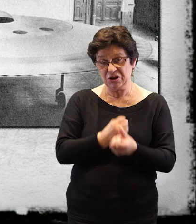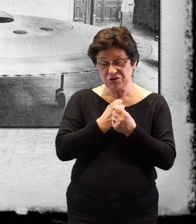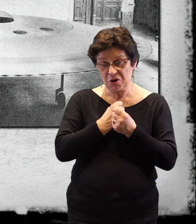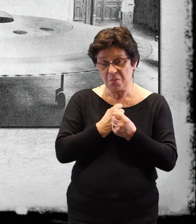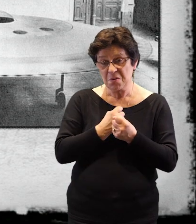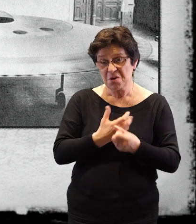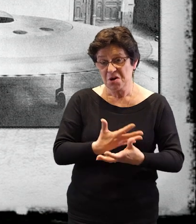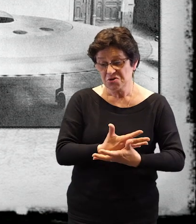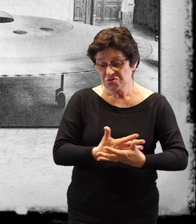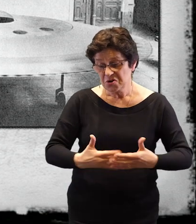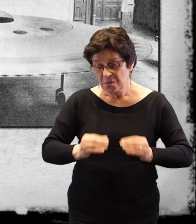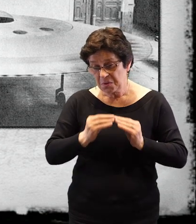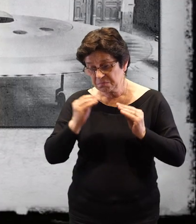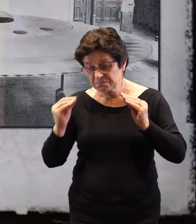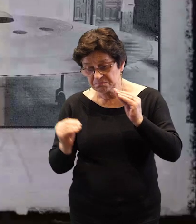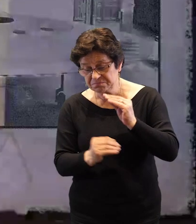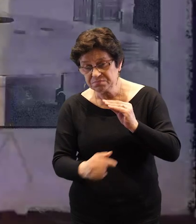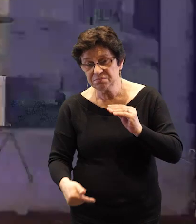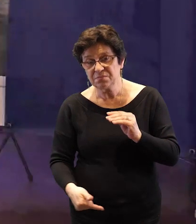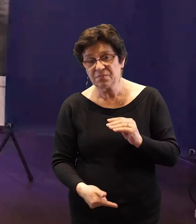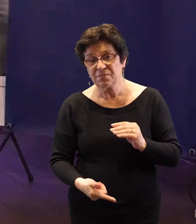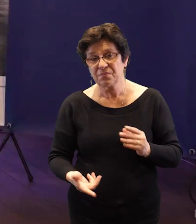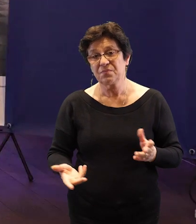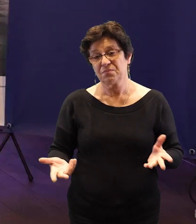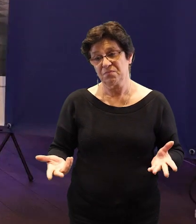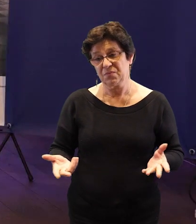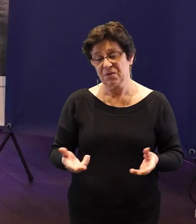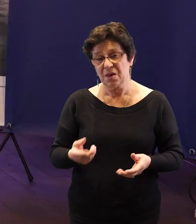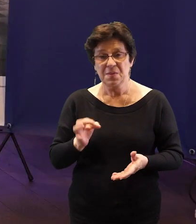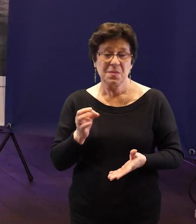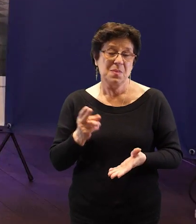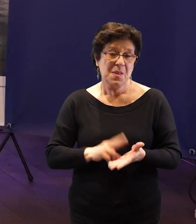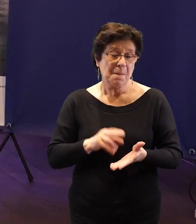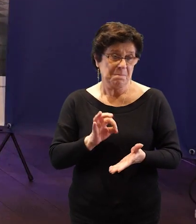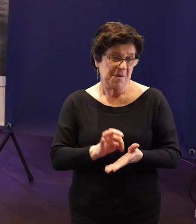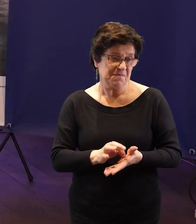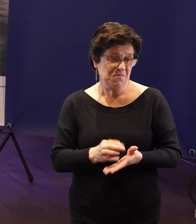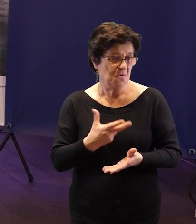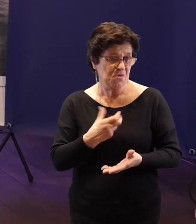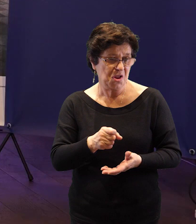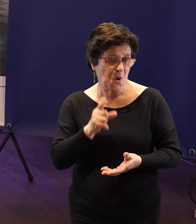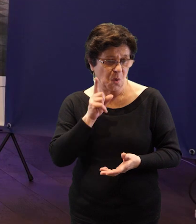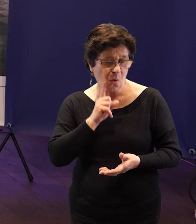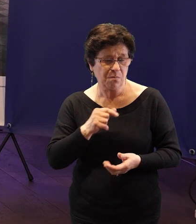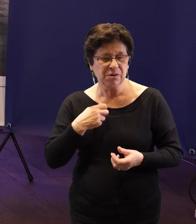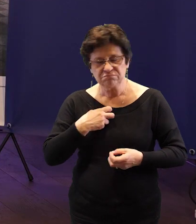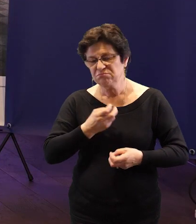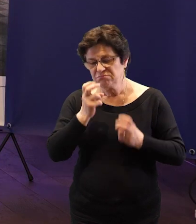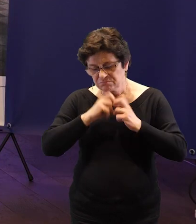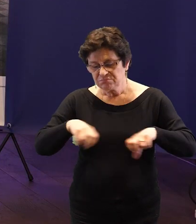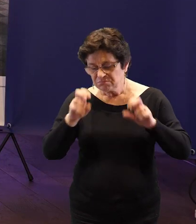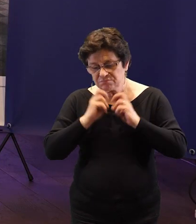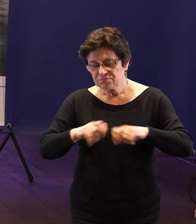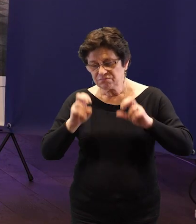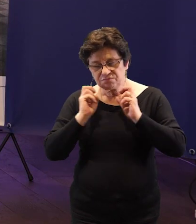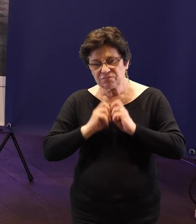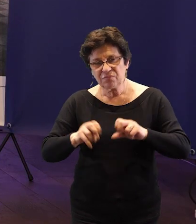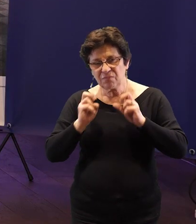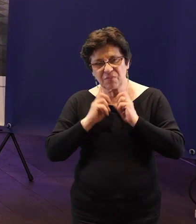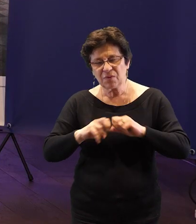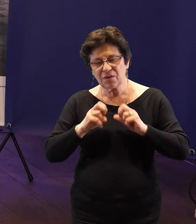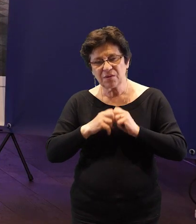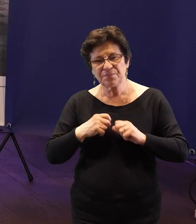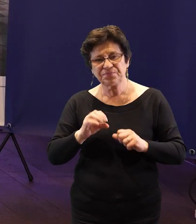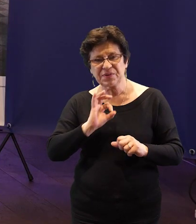podziemiach, no to fakt, prawda? No to przecież nikt nie będzie kłamał. No a jednak, bo poszperałem w swoim archiwum, jak dotarł ten